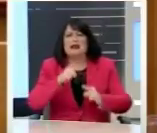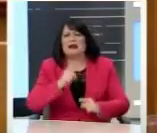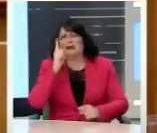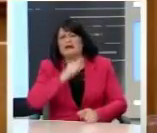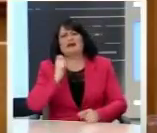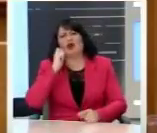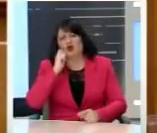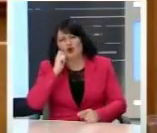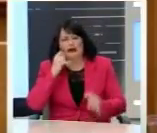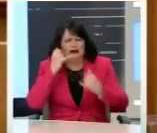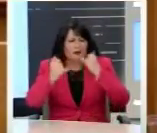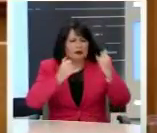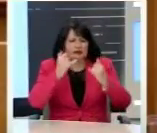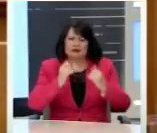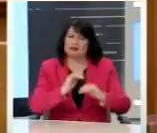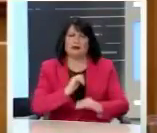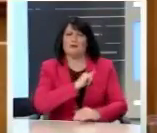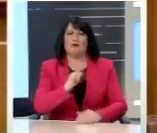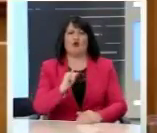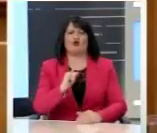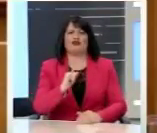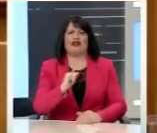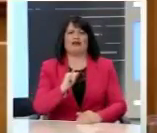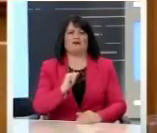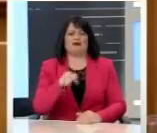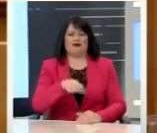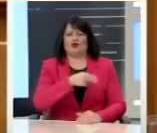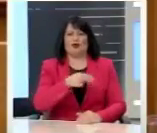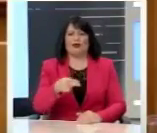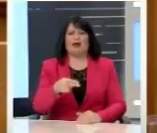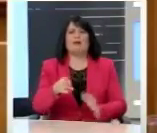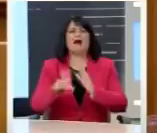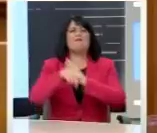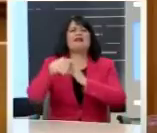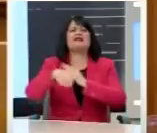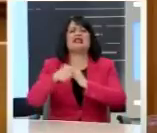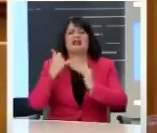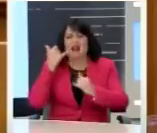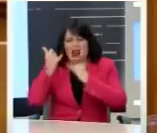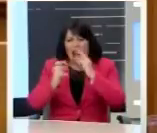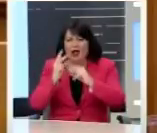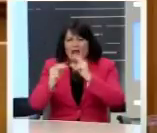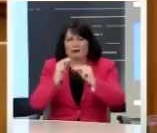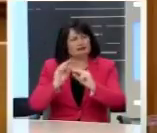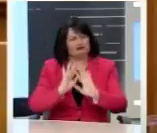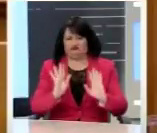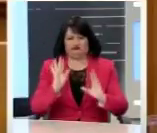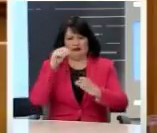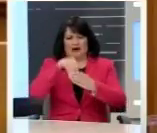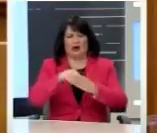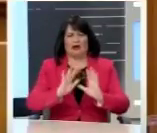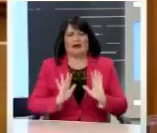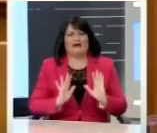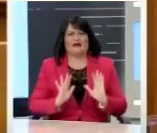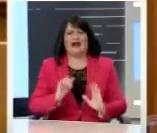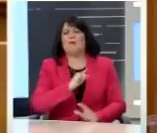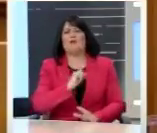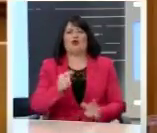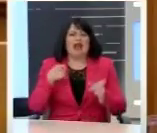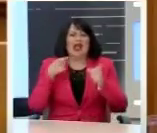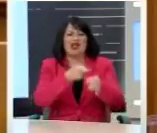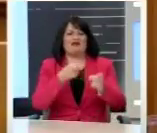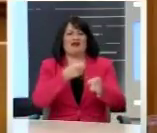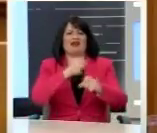δικαστικές έδρες. Ουδέποτε μίλαγα με την υπόθεση με εισαγγελικό ή άλλο λειτουργό που ασχολείται με αυτή. Ουδέποτε εκβίασα